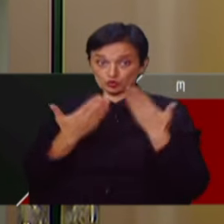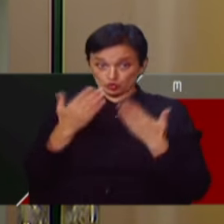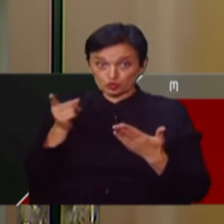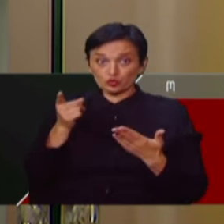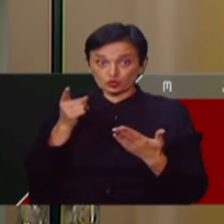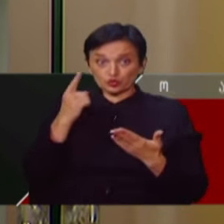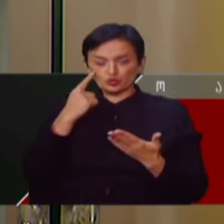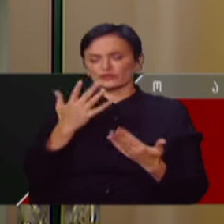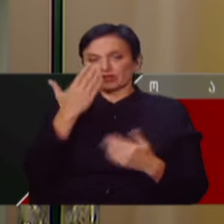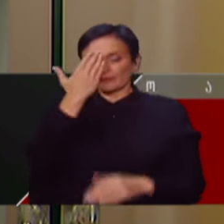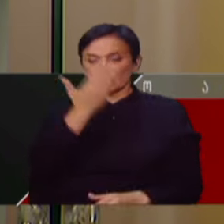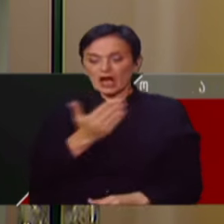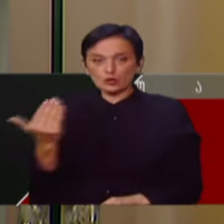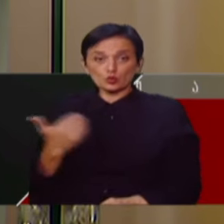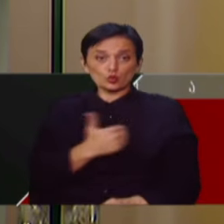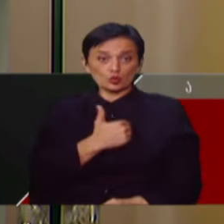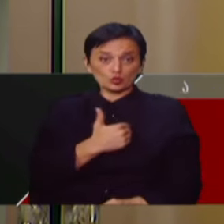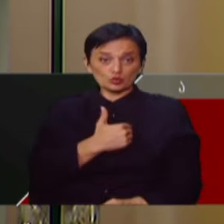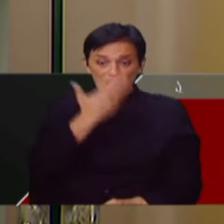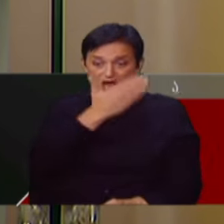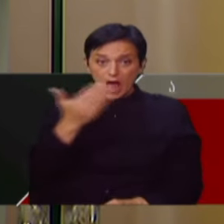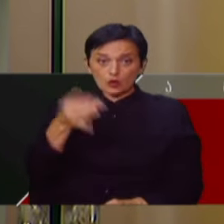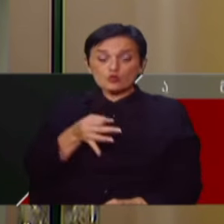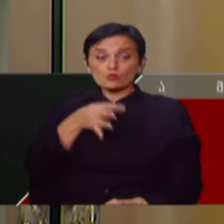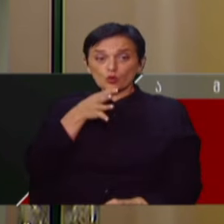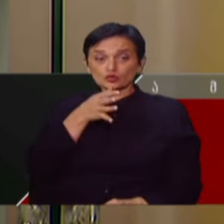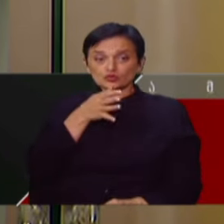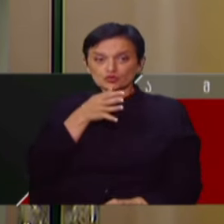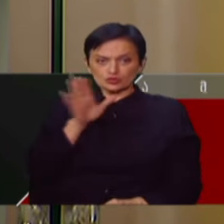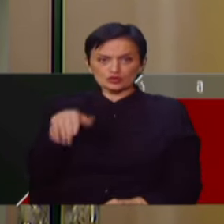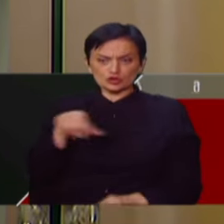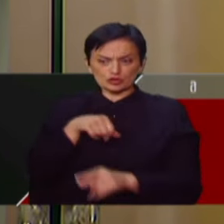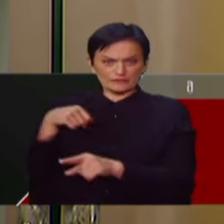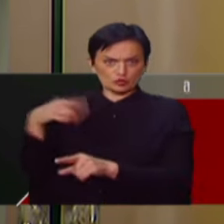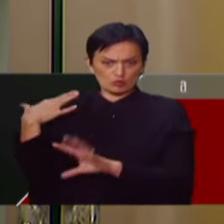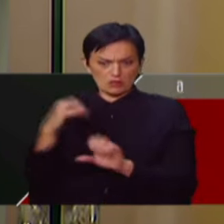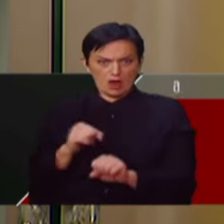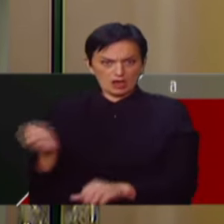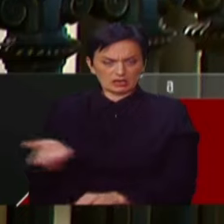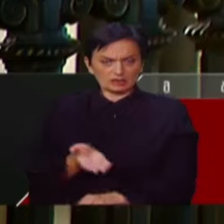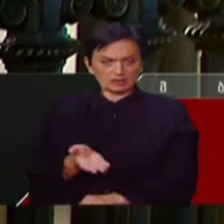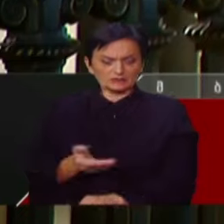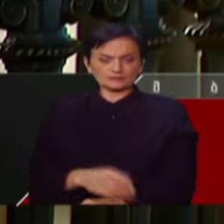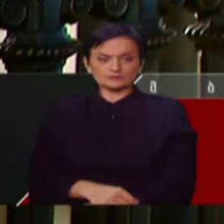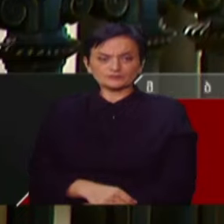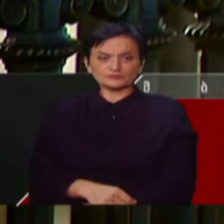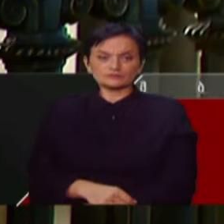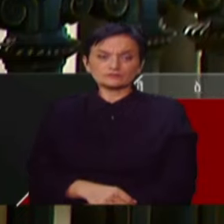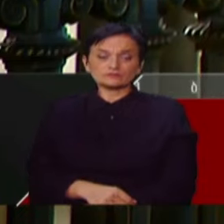რომ ხალხს უნდა ეს და ხალხს მოსწონს, მაშინ თვითონაც დაუჭირო მხარი.